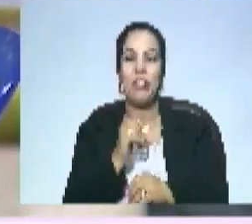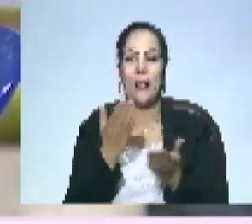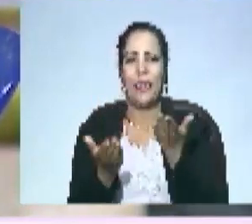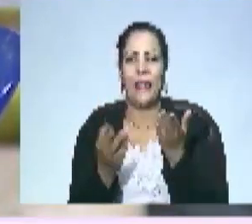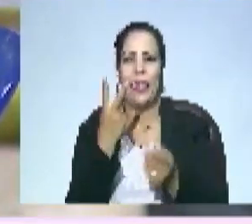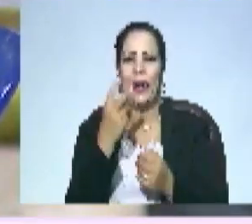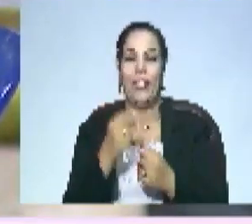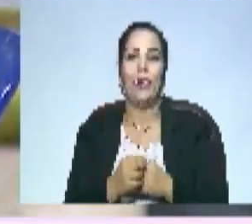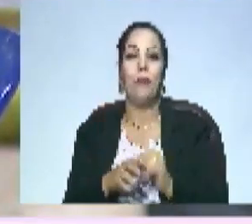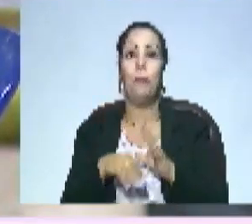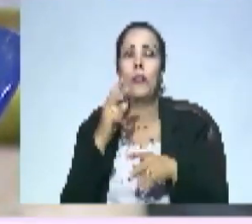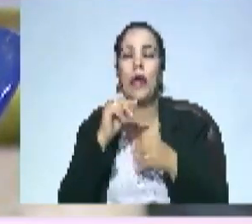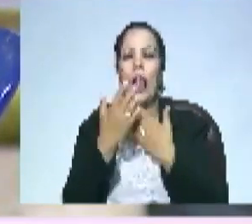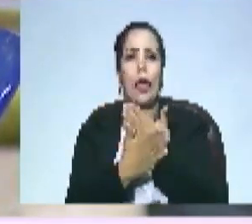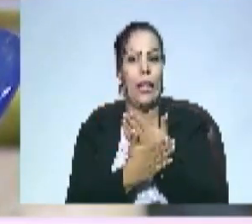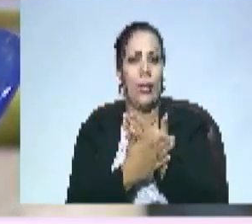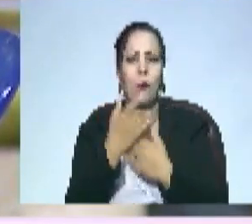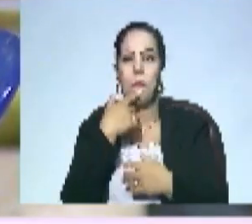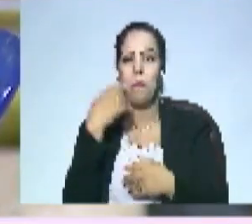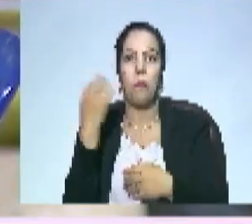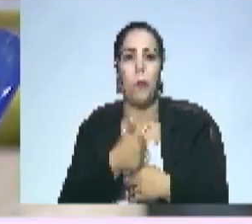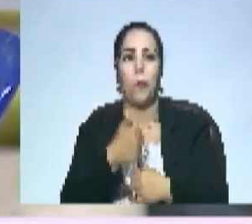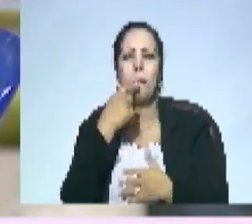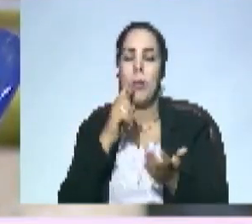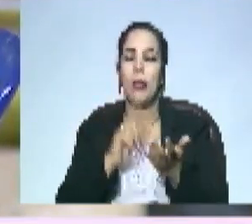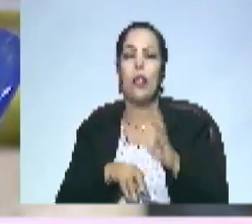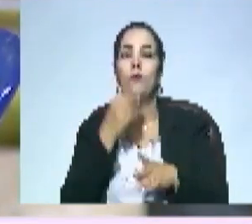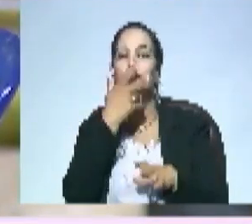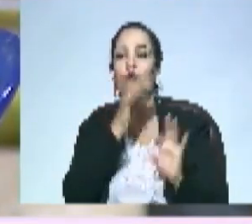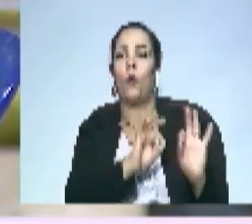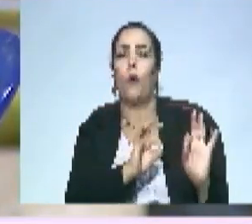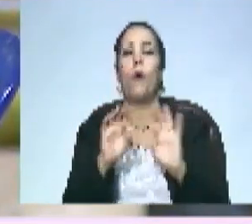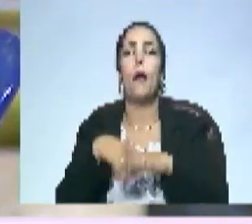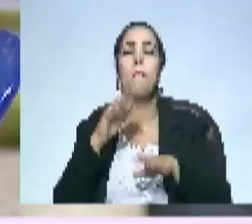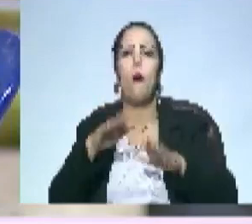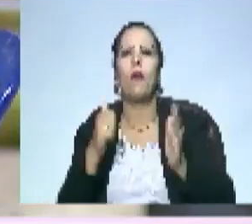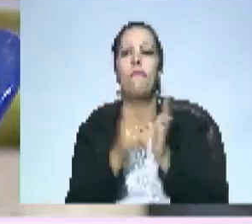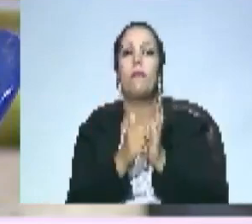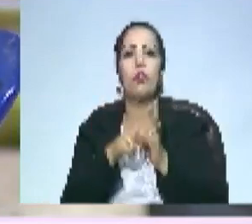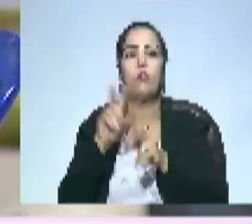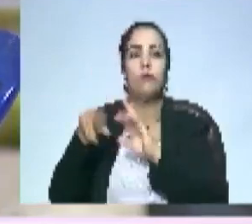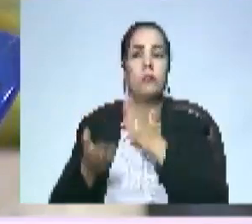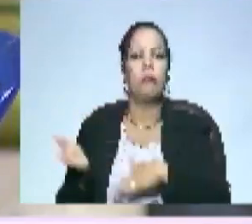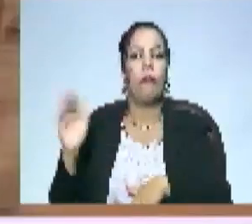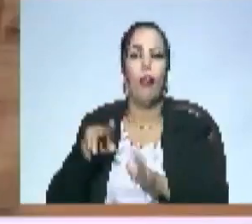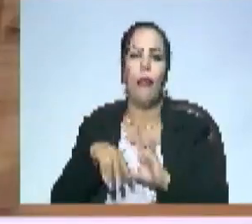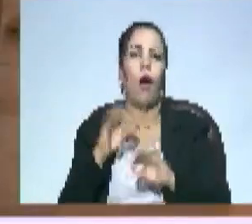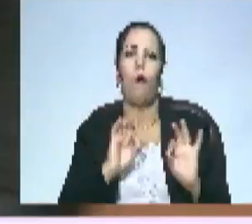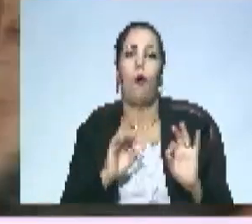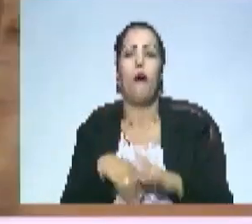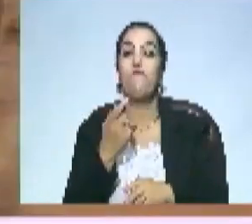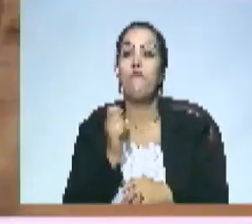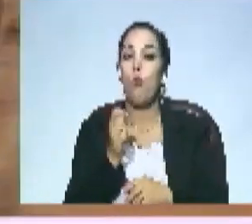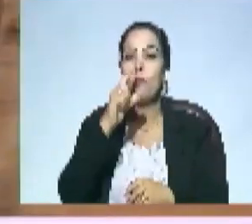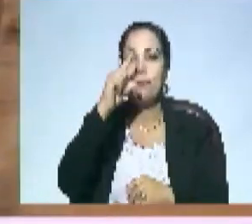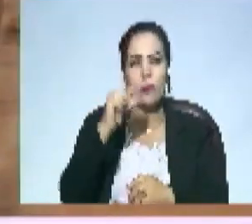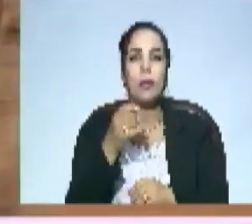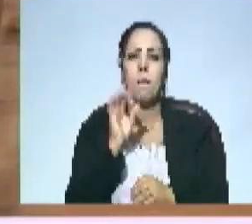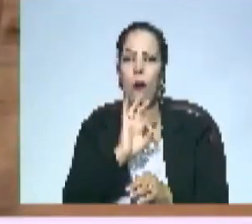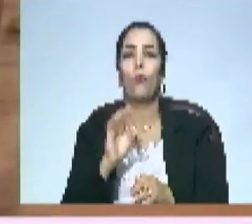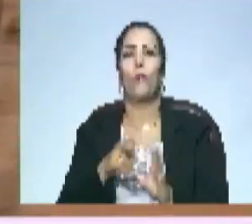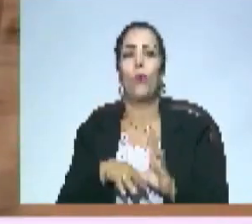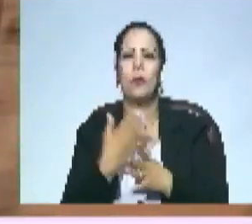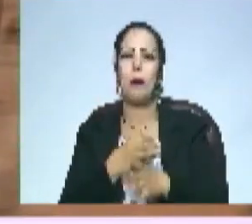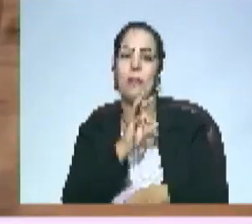وهيبقى حاجه جديده وجميله وبنفس الحاجات اللي موجوده عندنا في البيت والتكلفه بتاعتها برض هتبقى مش كتيره